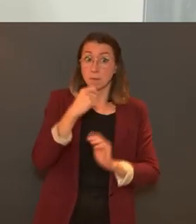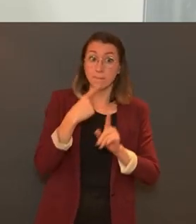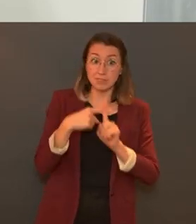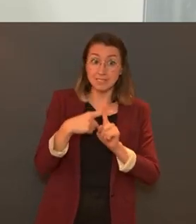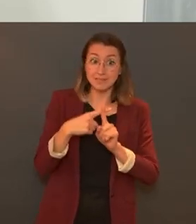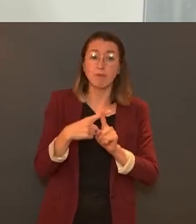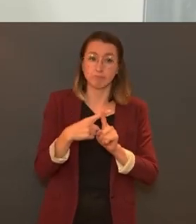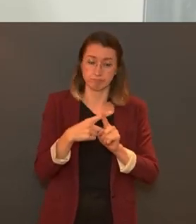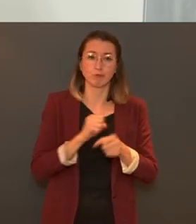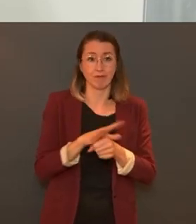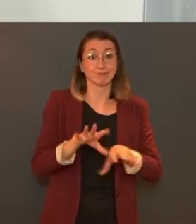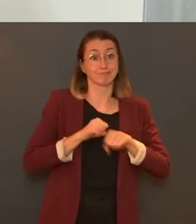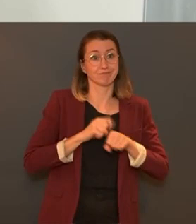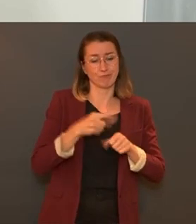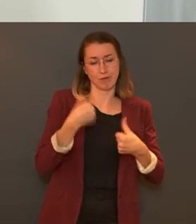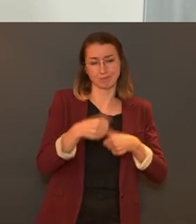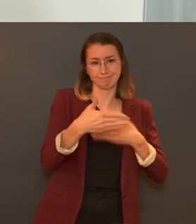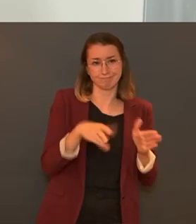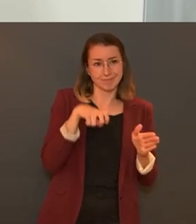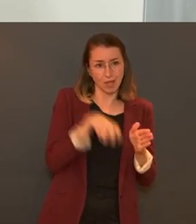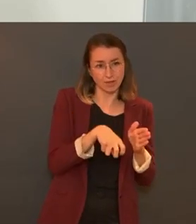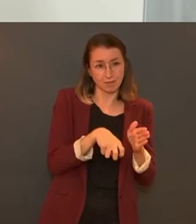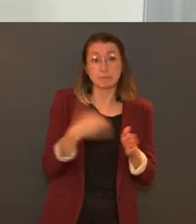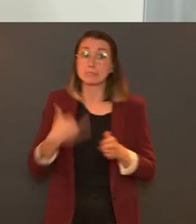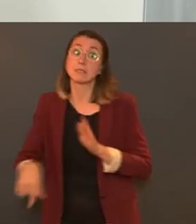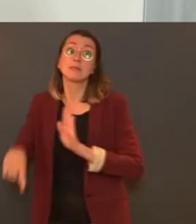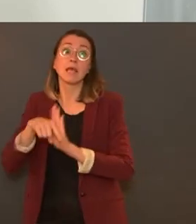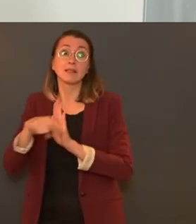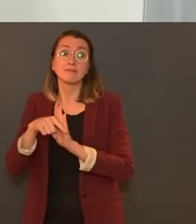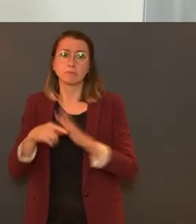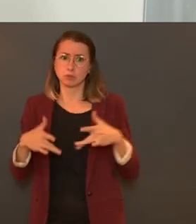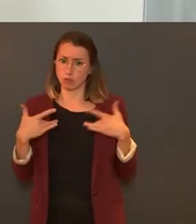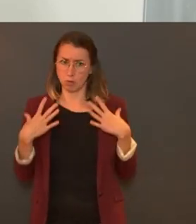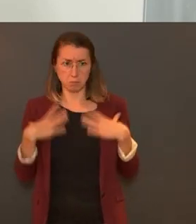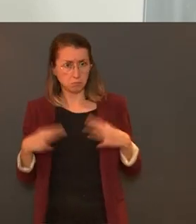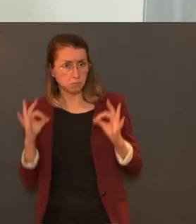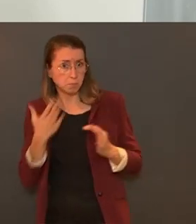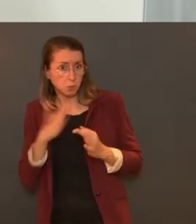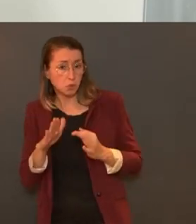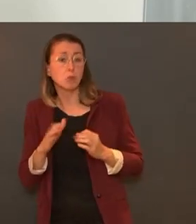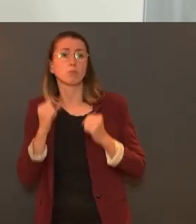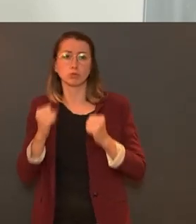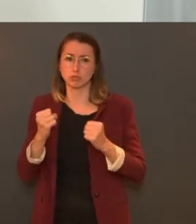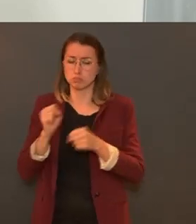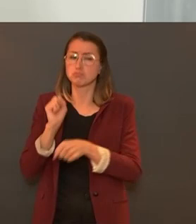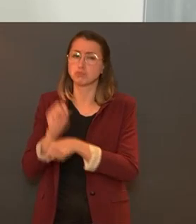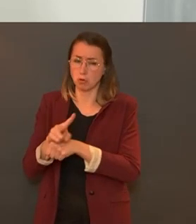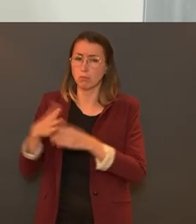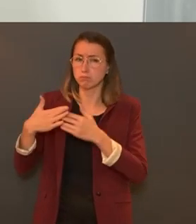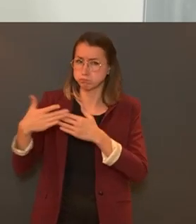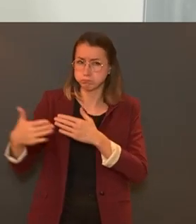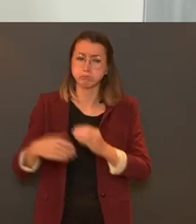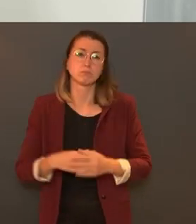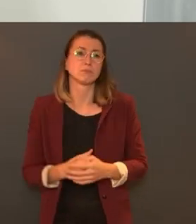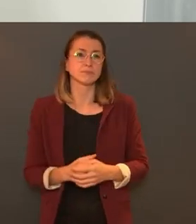est négatif, dès que votre situation clinique le permet, vous pouvez sortir de quarantaine. Si vous n'avez